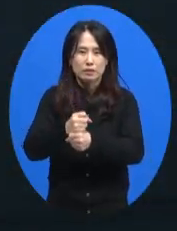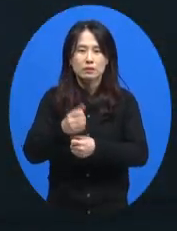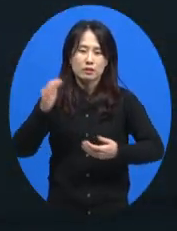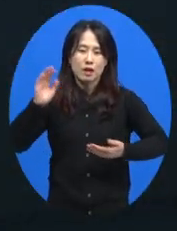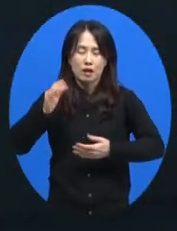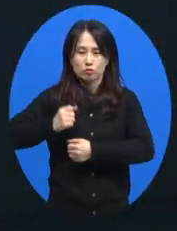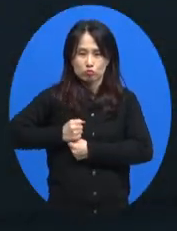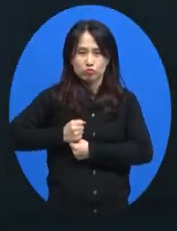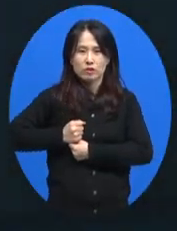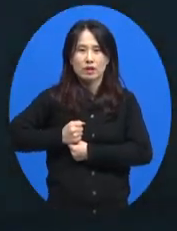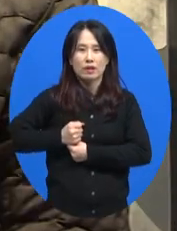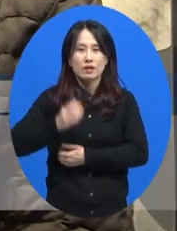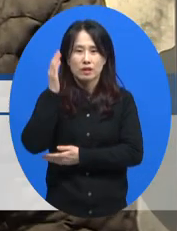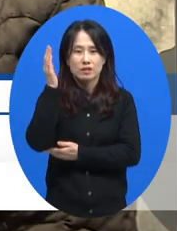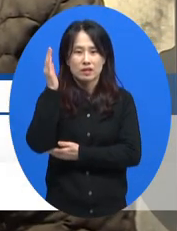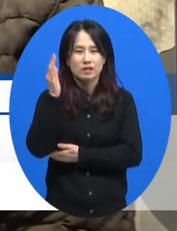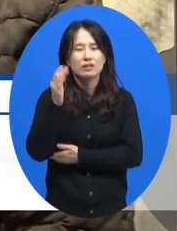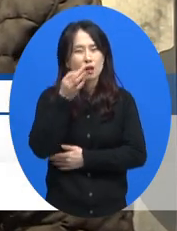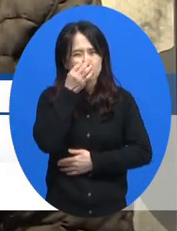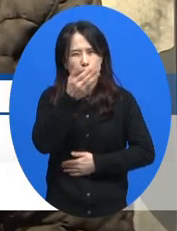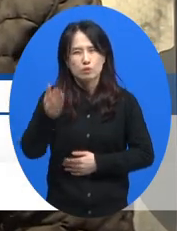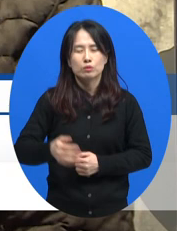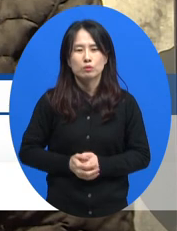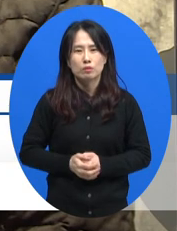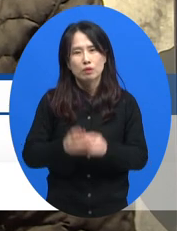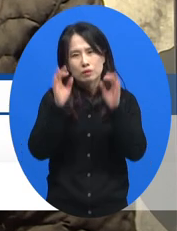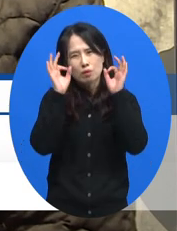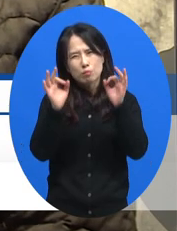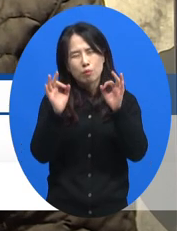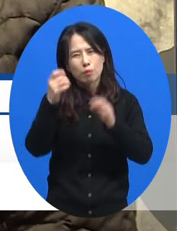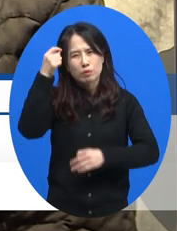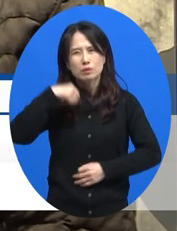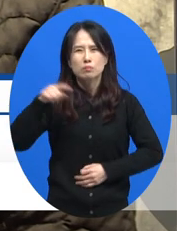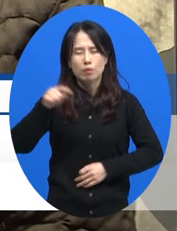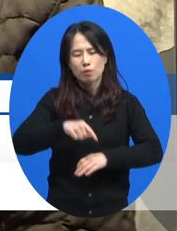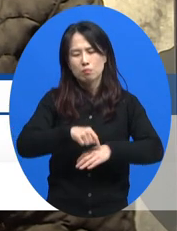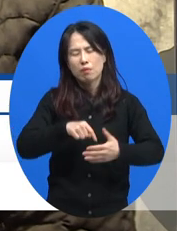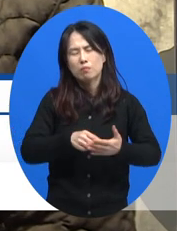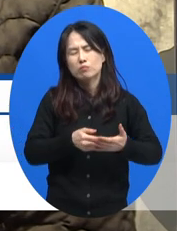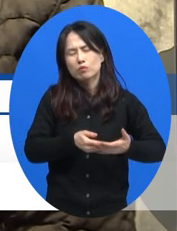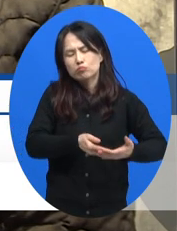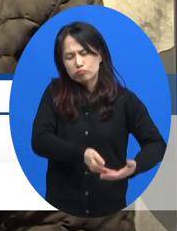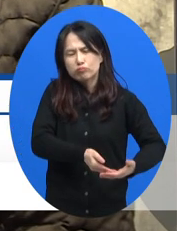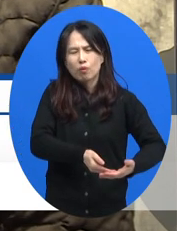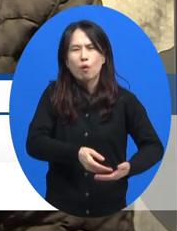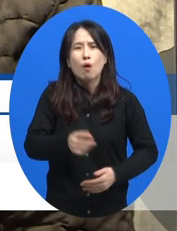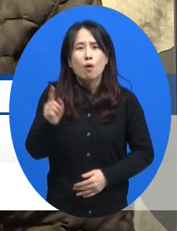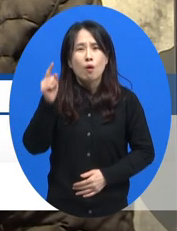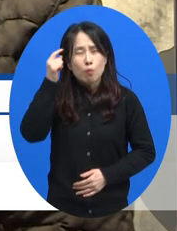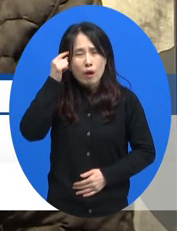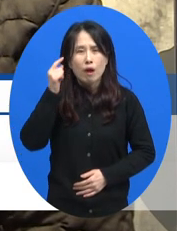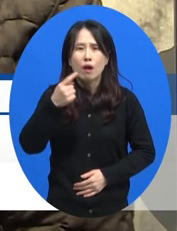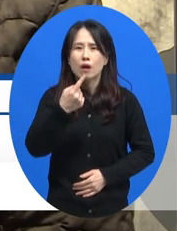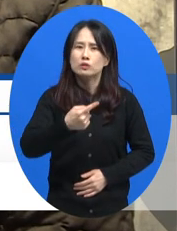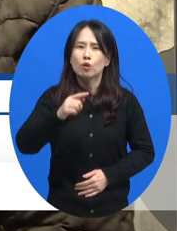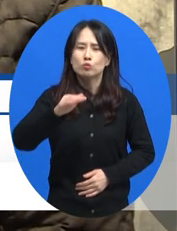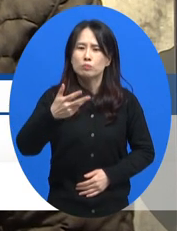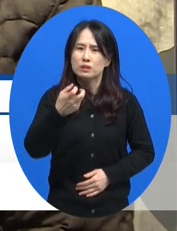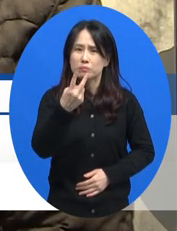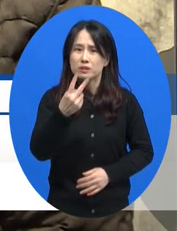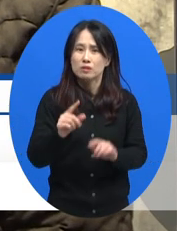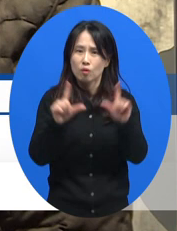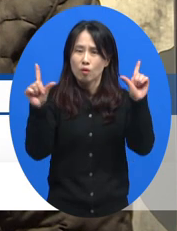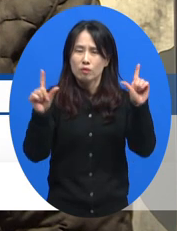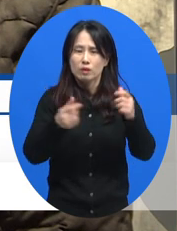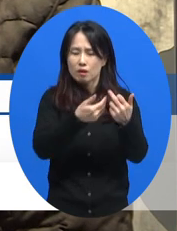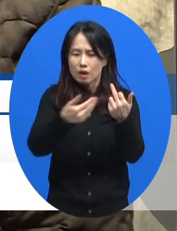이야기가 펼쳐집니다. 가슴이 무거웠어요. 왜냐하면은 내가 1972년도에